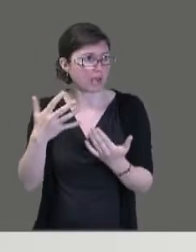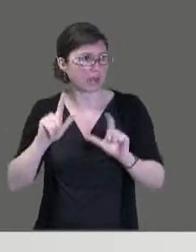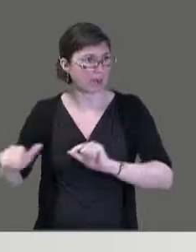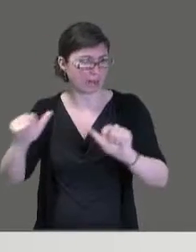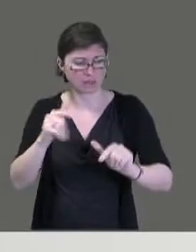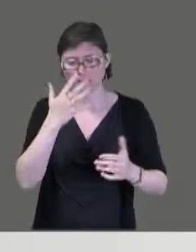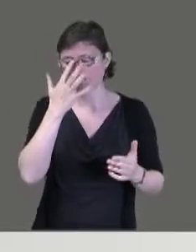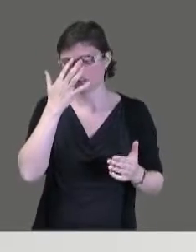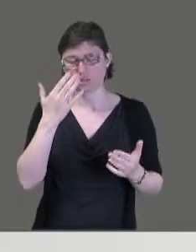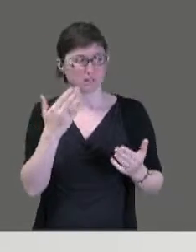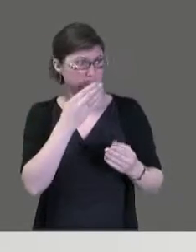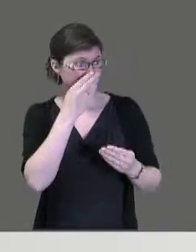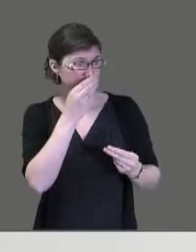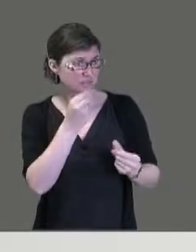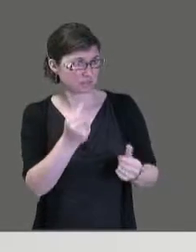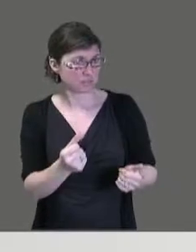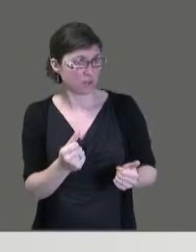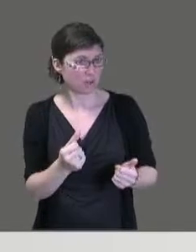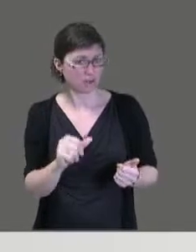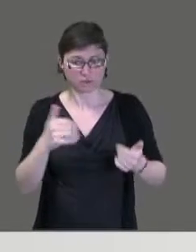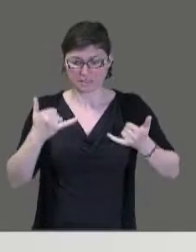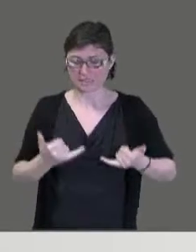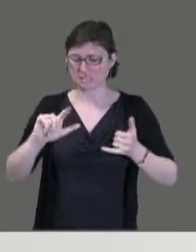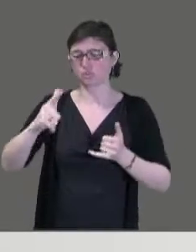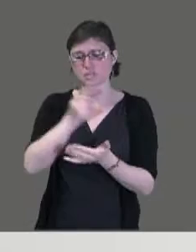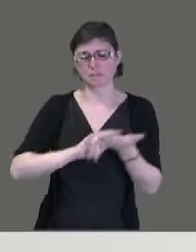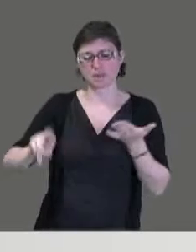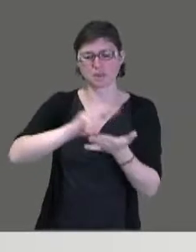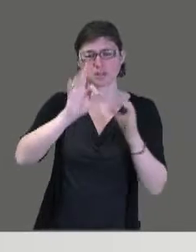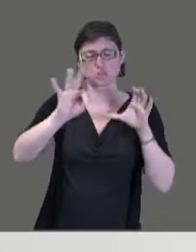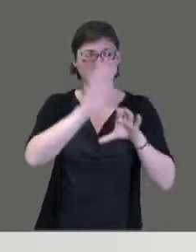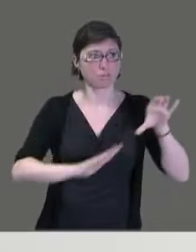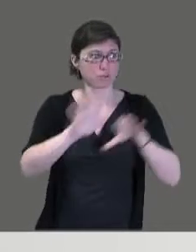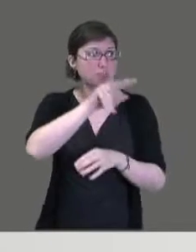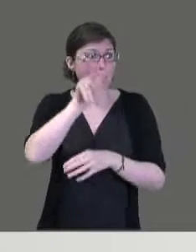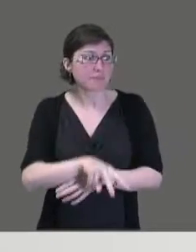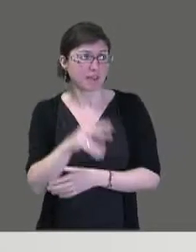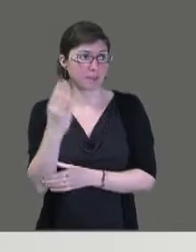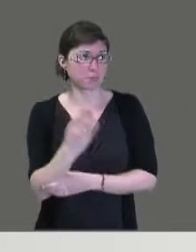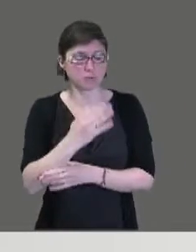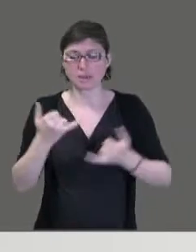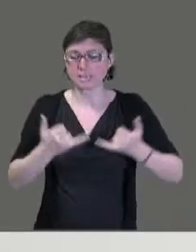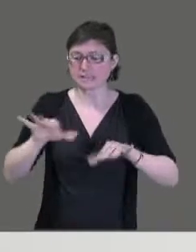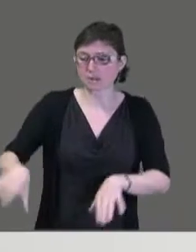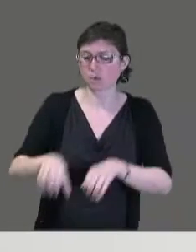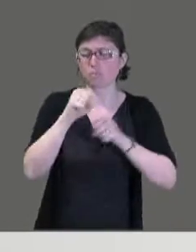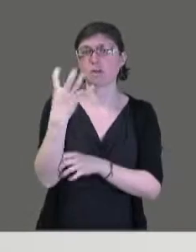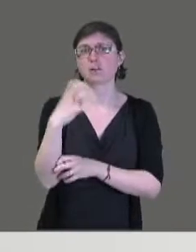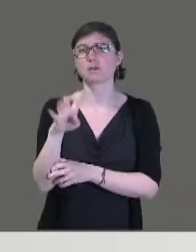vraiment au niveau des besoins de la 2e région de France, au niveau d'un secteur qui emploie plus de 450 000